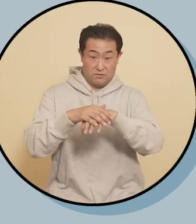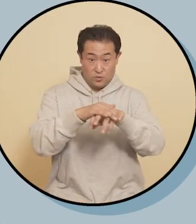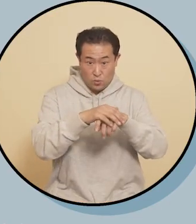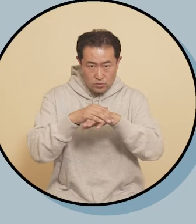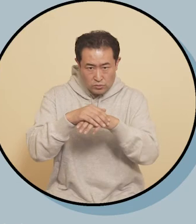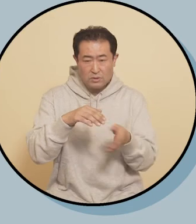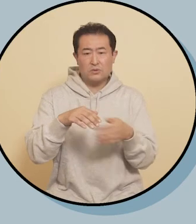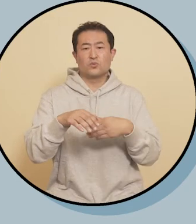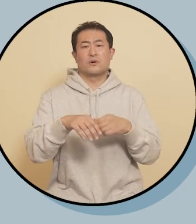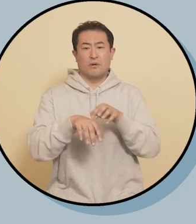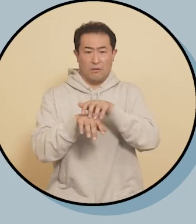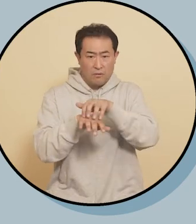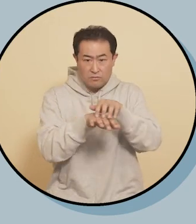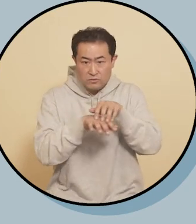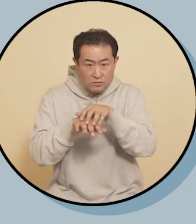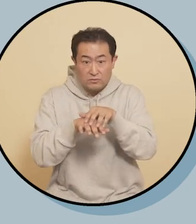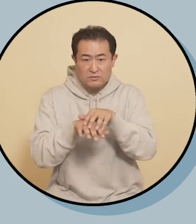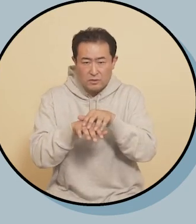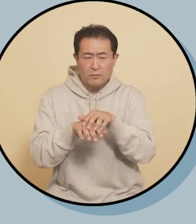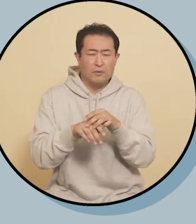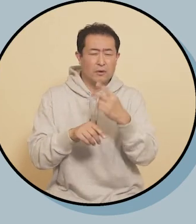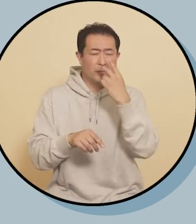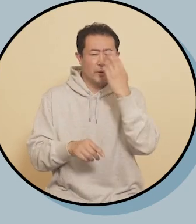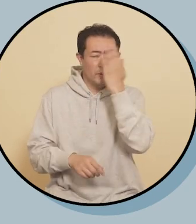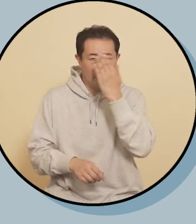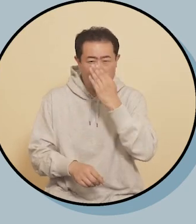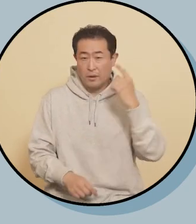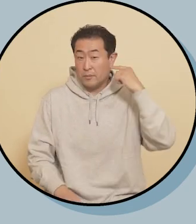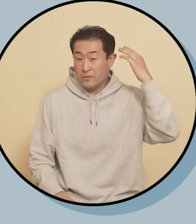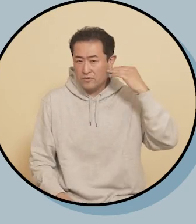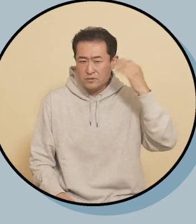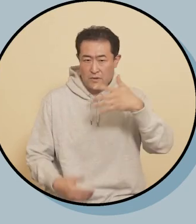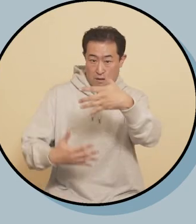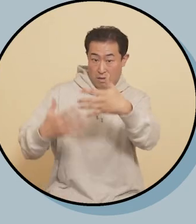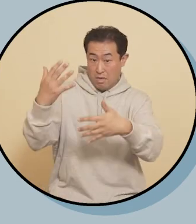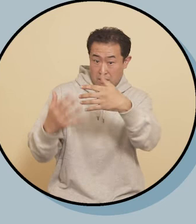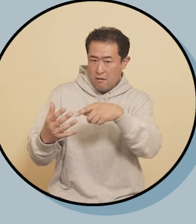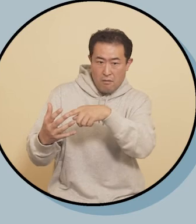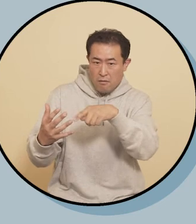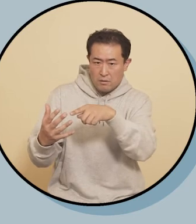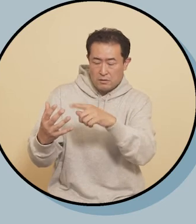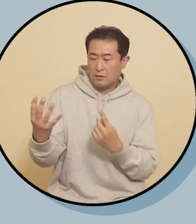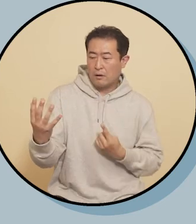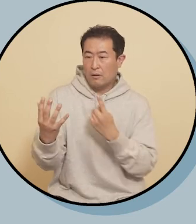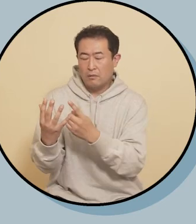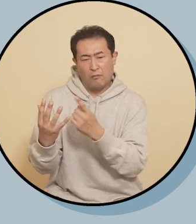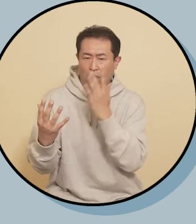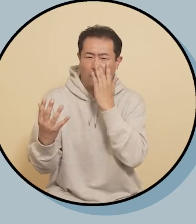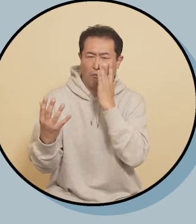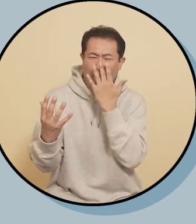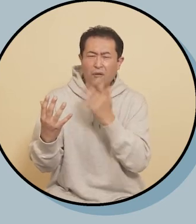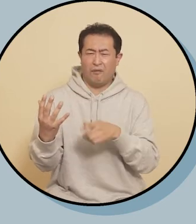展示を通してコミュニケーションをとっていってまぁあの目が見えなくて耳が聞こえないので映画っていうもの映像というものを